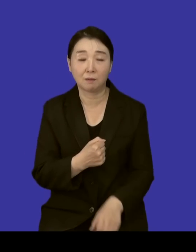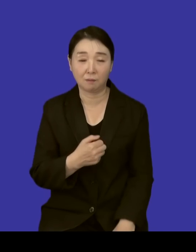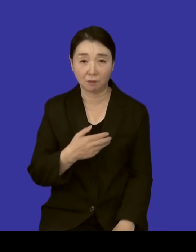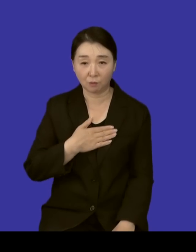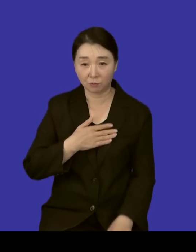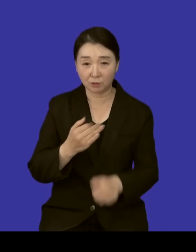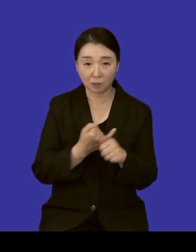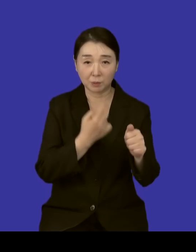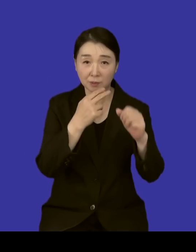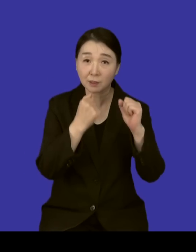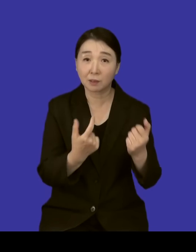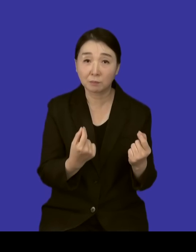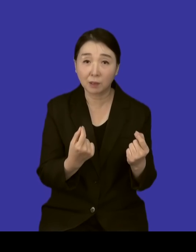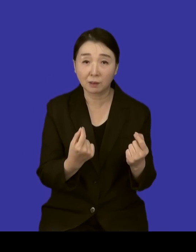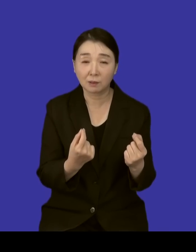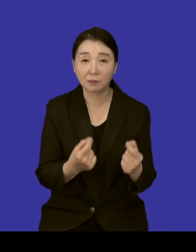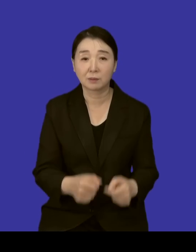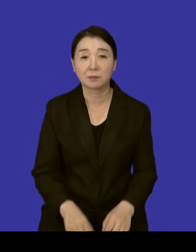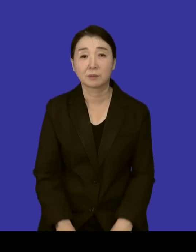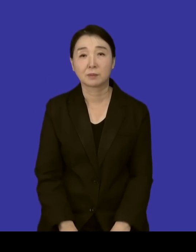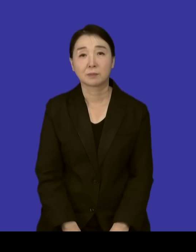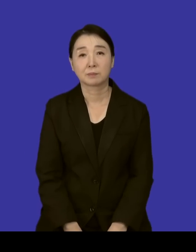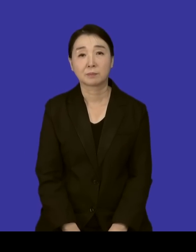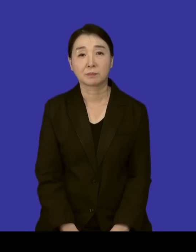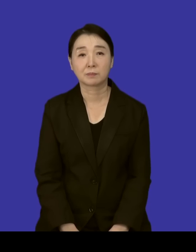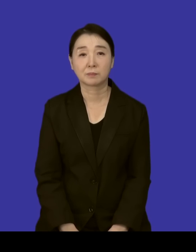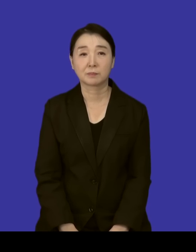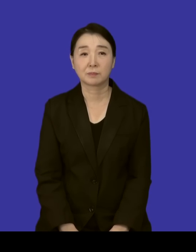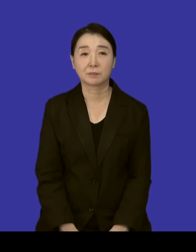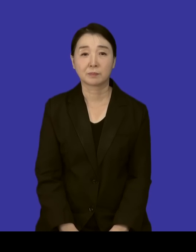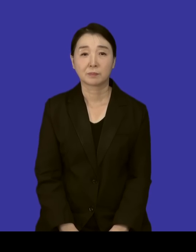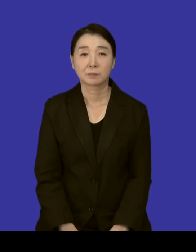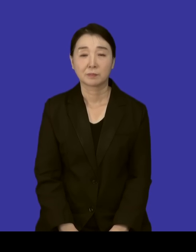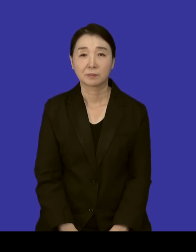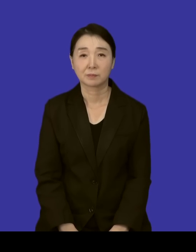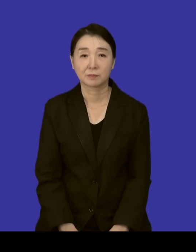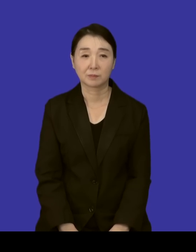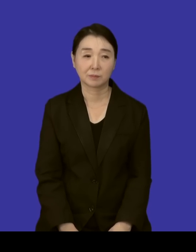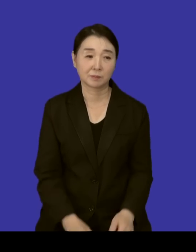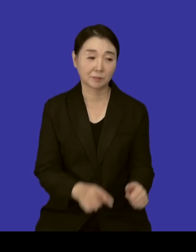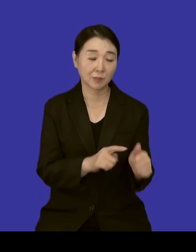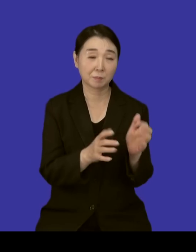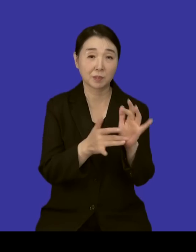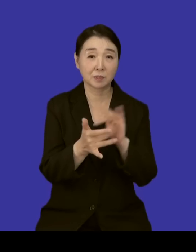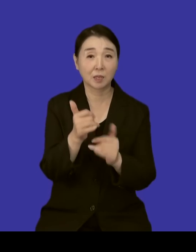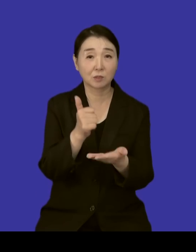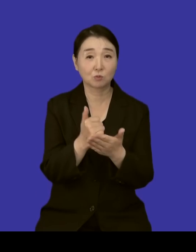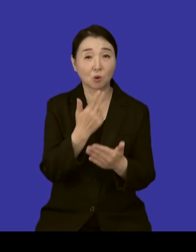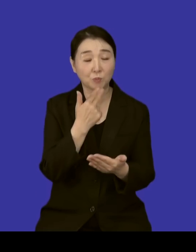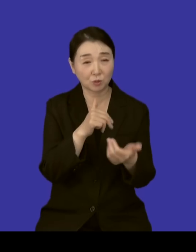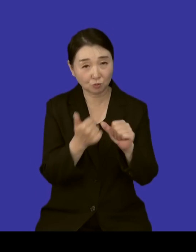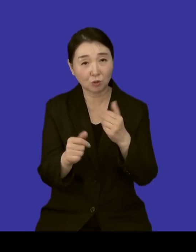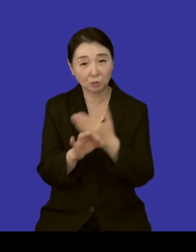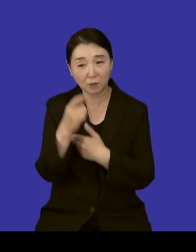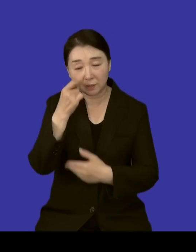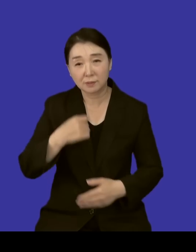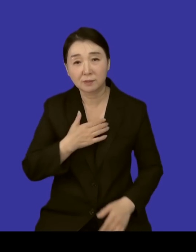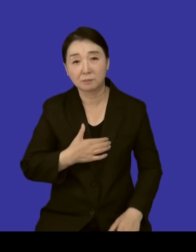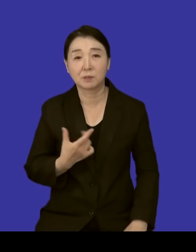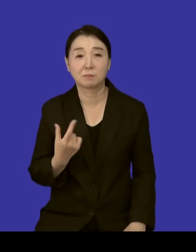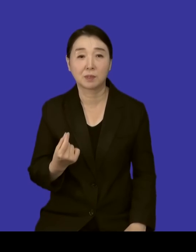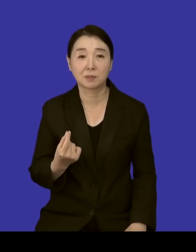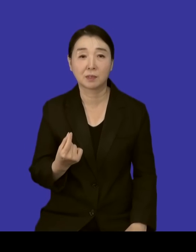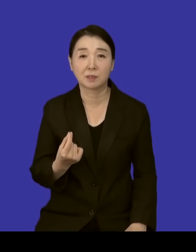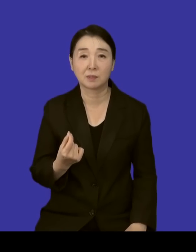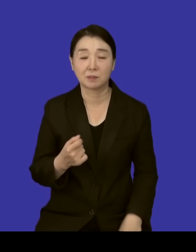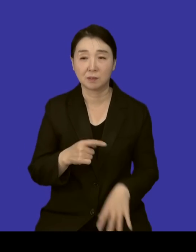남편이 살았잖아요. 네. 마음과 영을. 그런데 그가 예수 없이 죽었으면은 이게 슬픈 일이지만은 네.